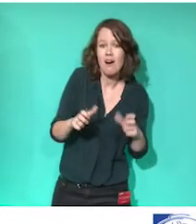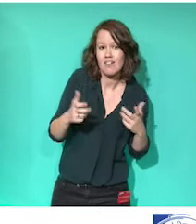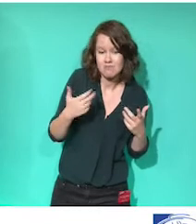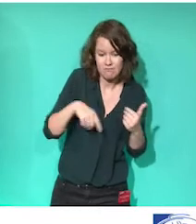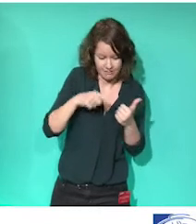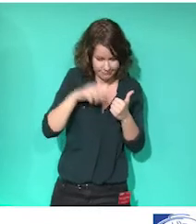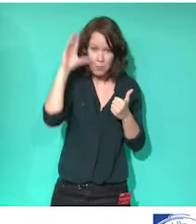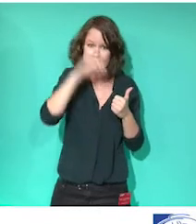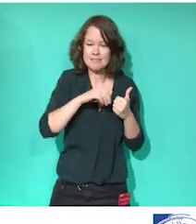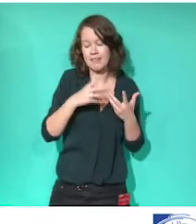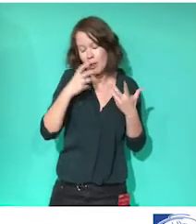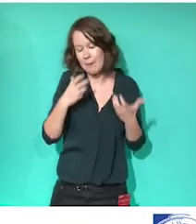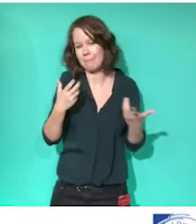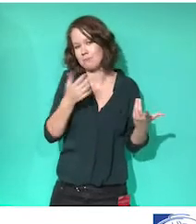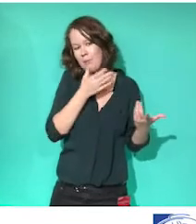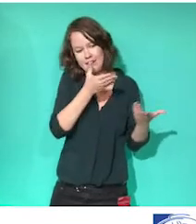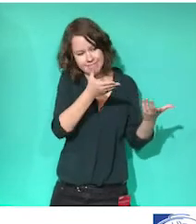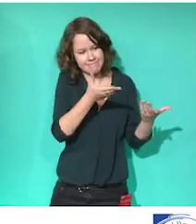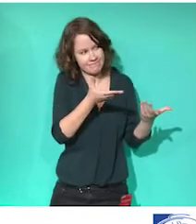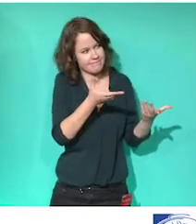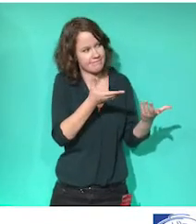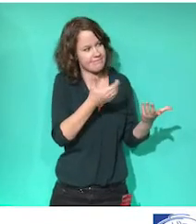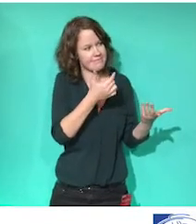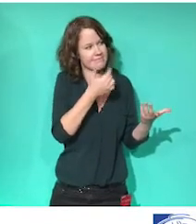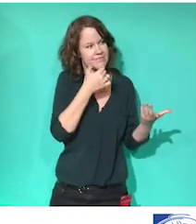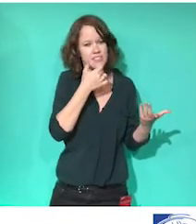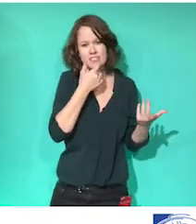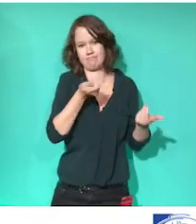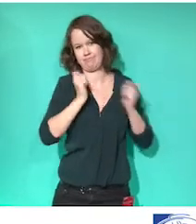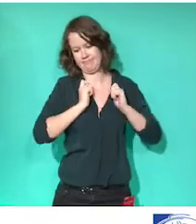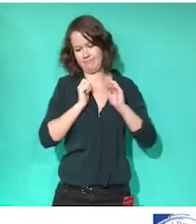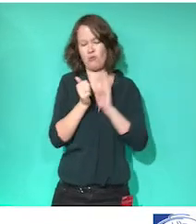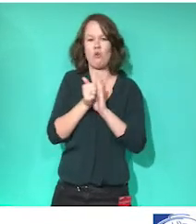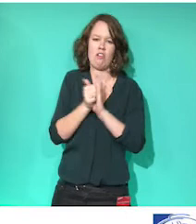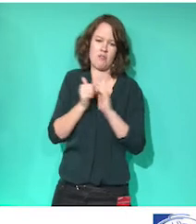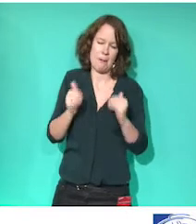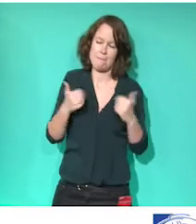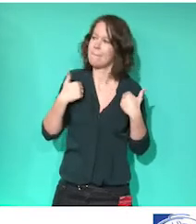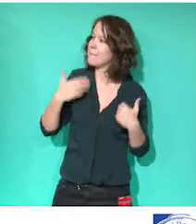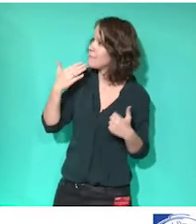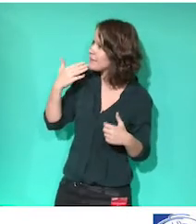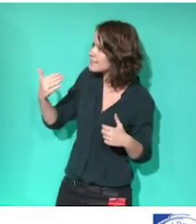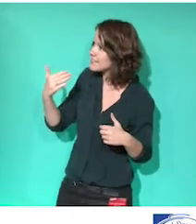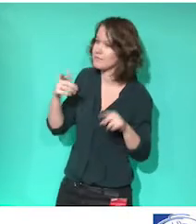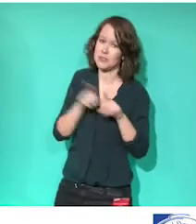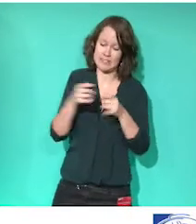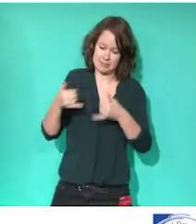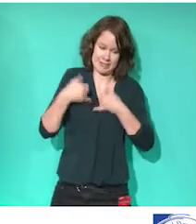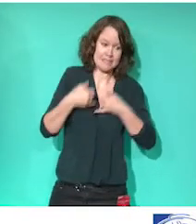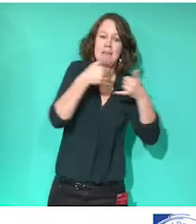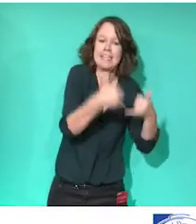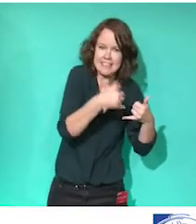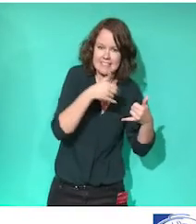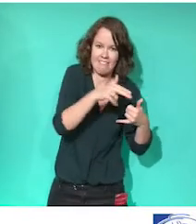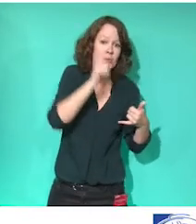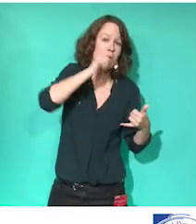plus de place, et donc elles m'ont quand même confié ce rôle important et de vous remercier et de récupérer leur prix que je leur